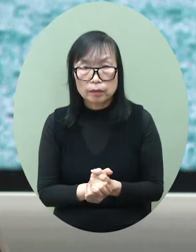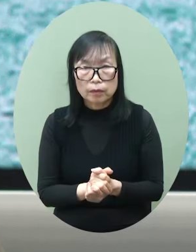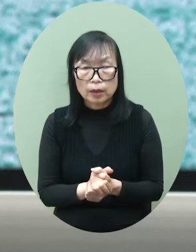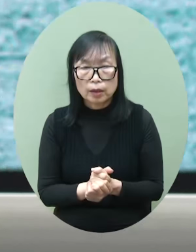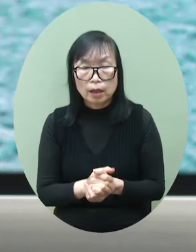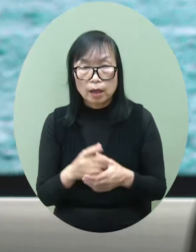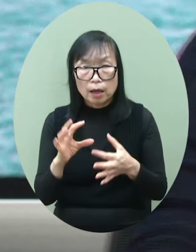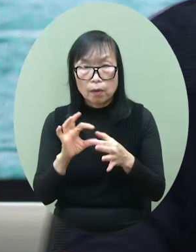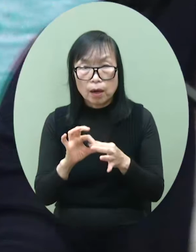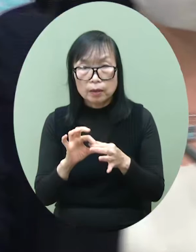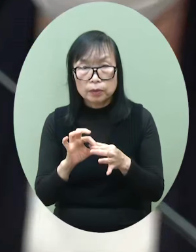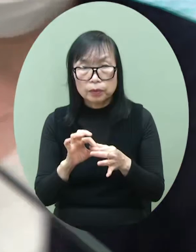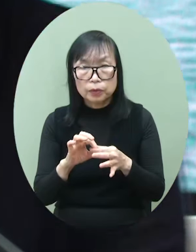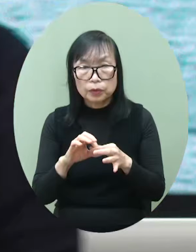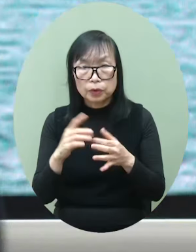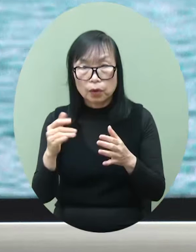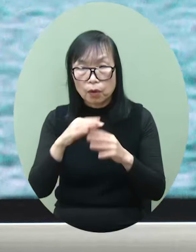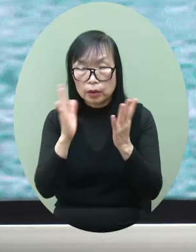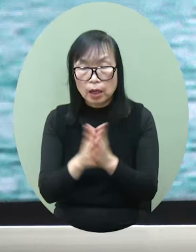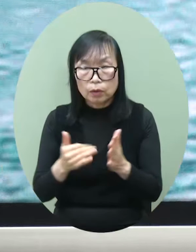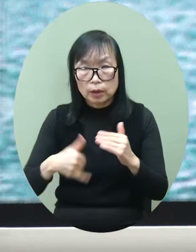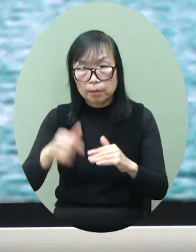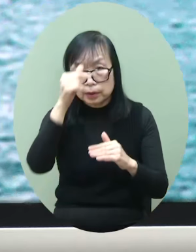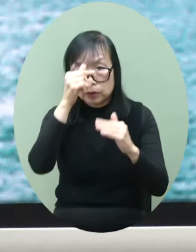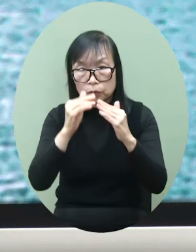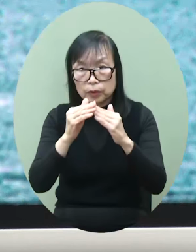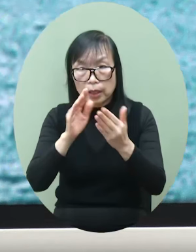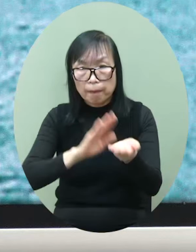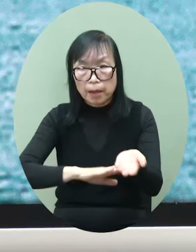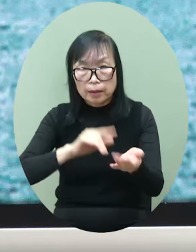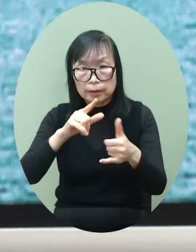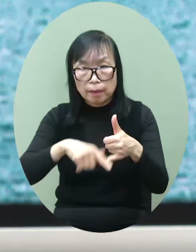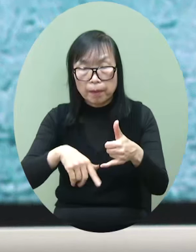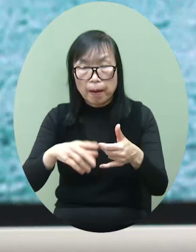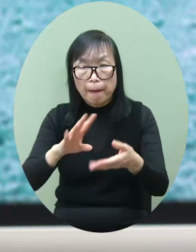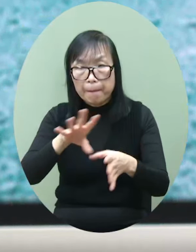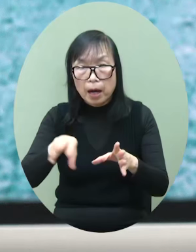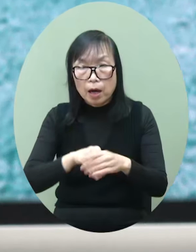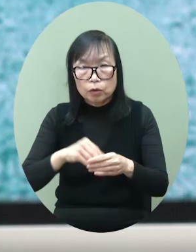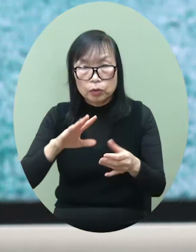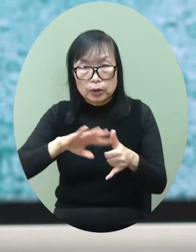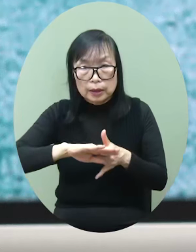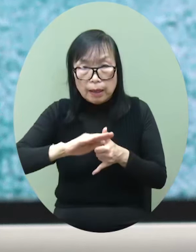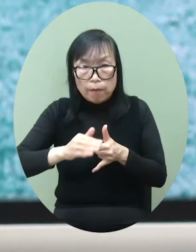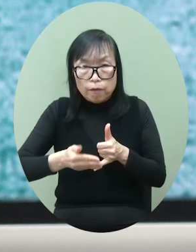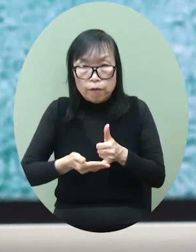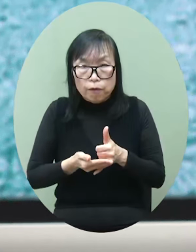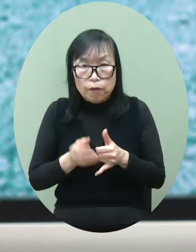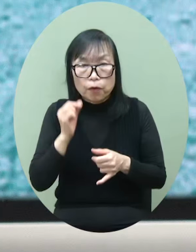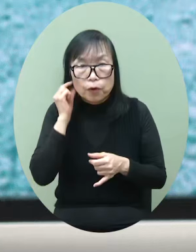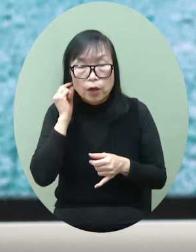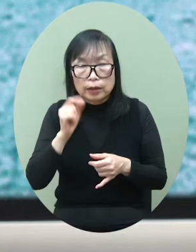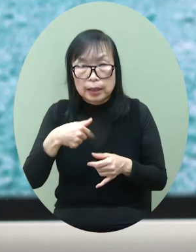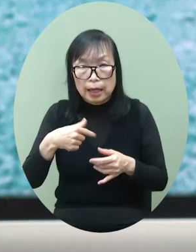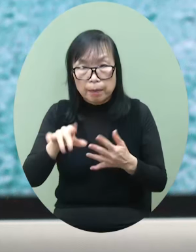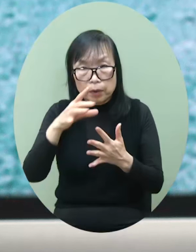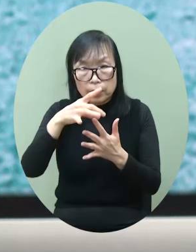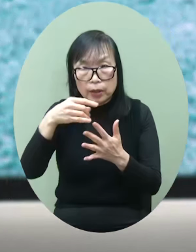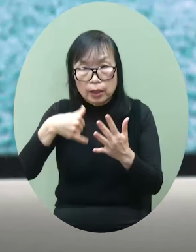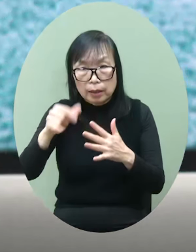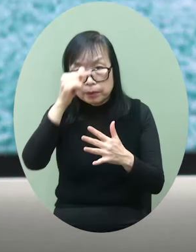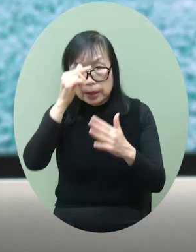關於所有入院的病人包括孕婦其實我們都會跟她做入院篩查